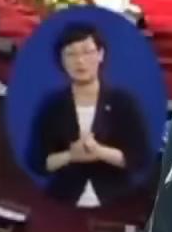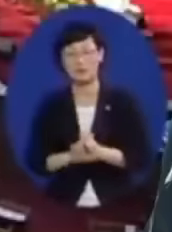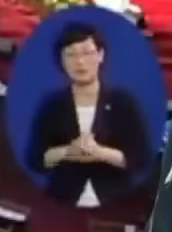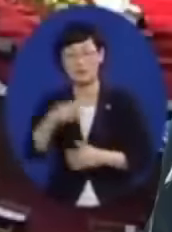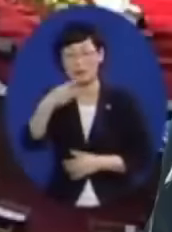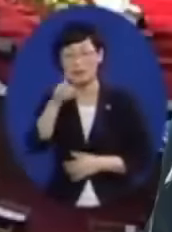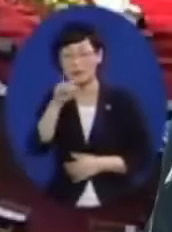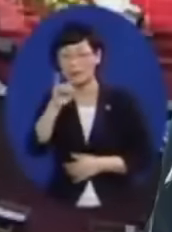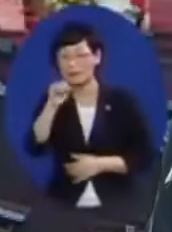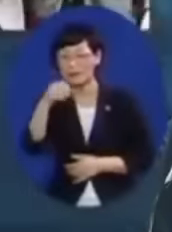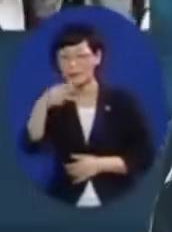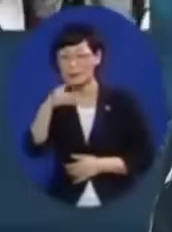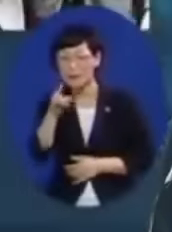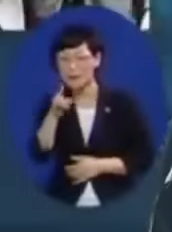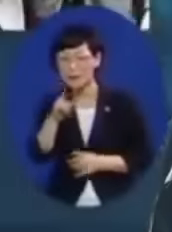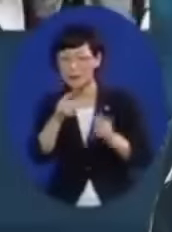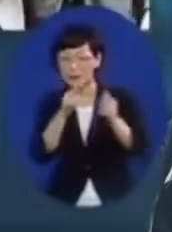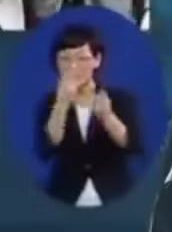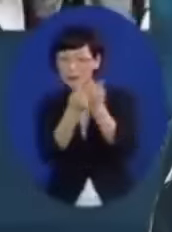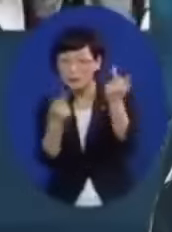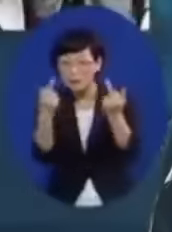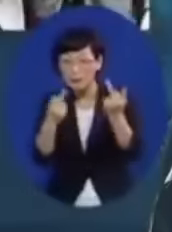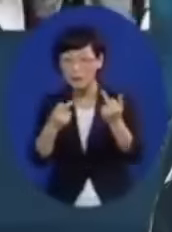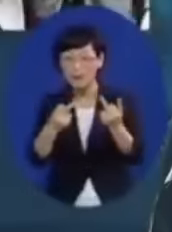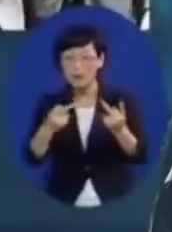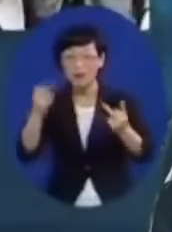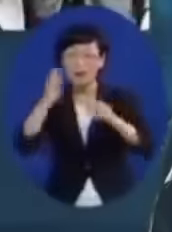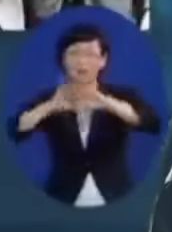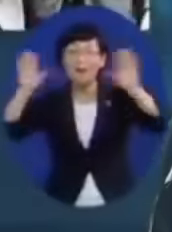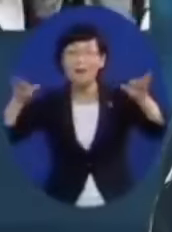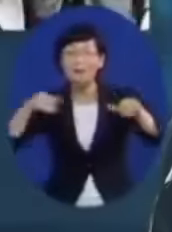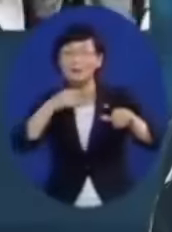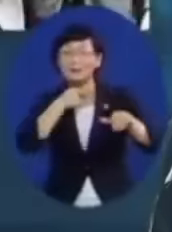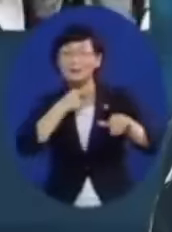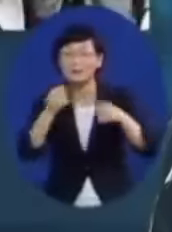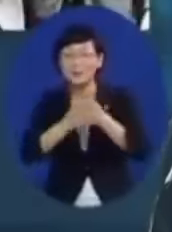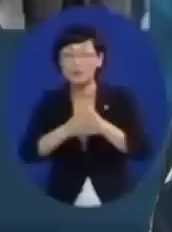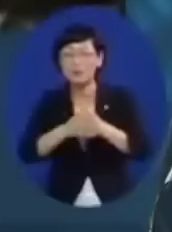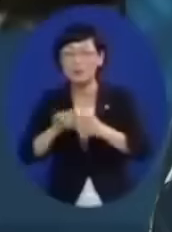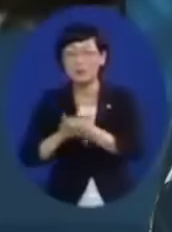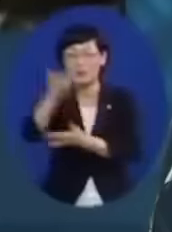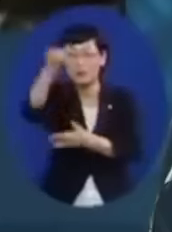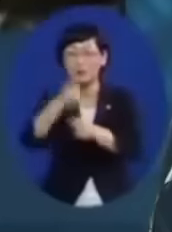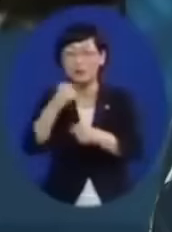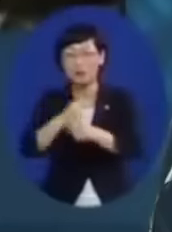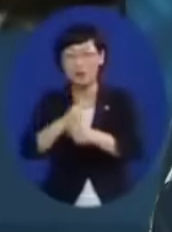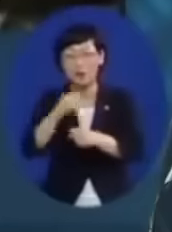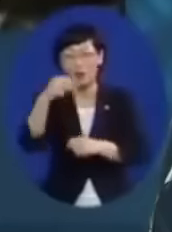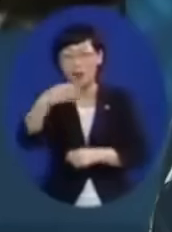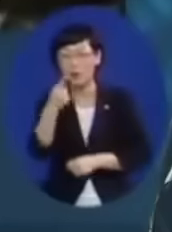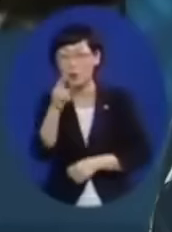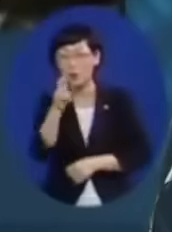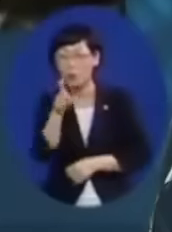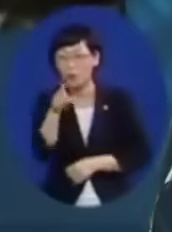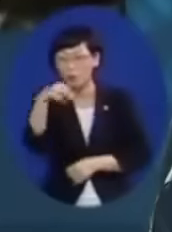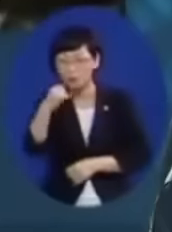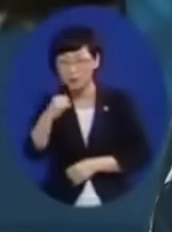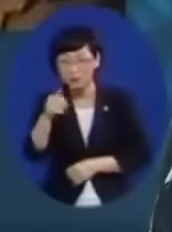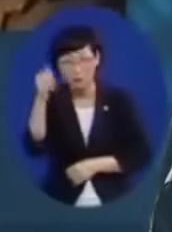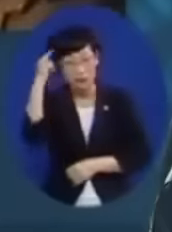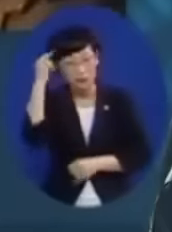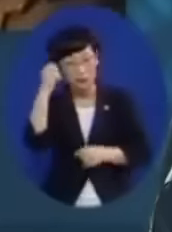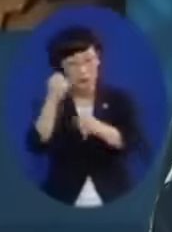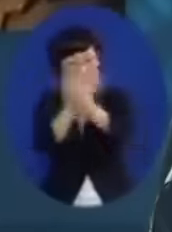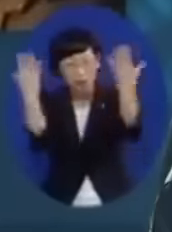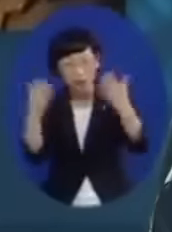라이트 형제는 하늘을 날고 싶은 꿈으로 비행기를 만들었고 밝은 세상을 꿈꾸는 에디슨은 전구를 발명했습니다. 마르틴